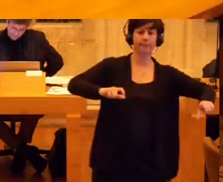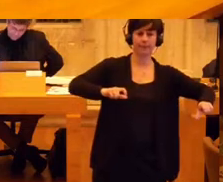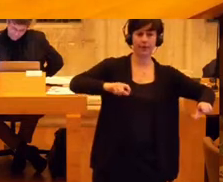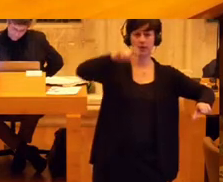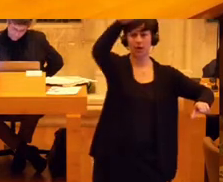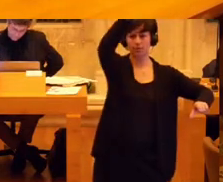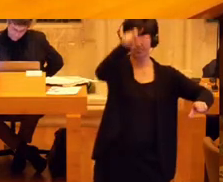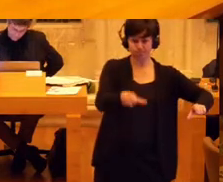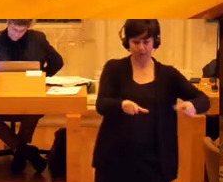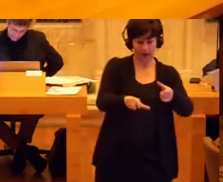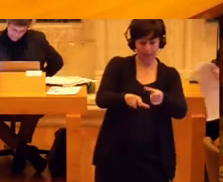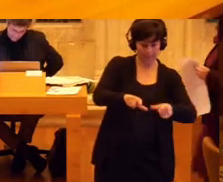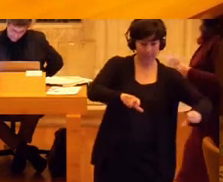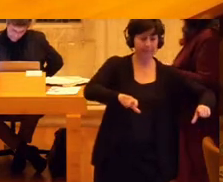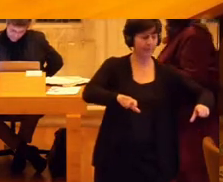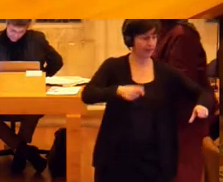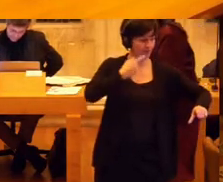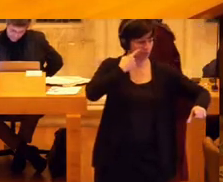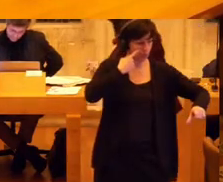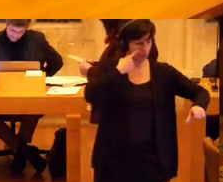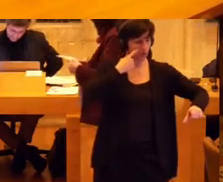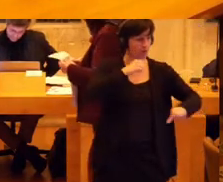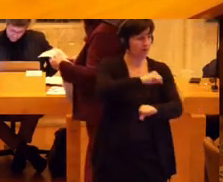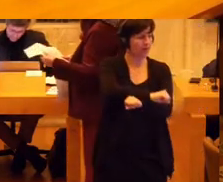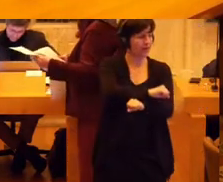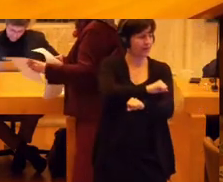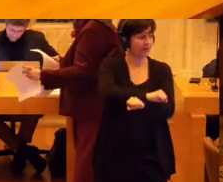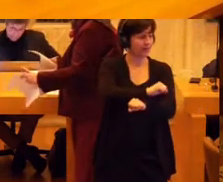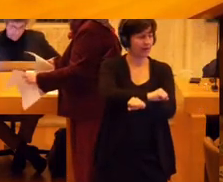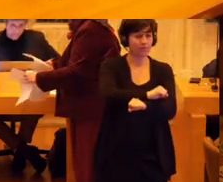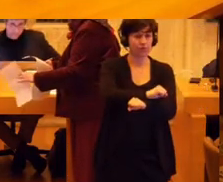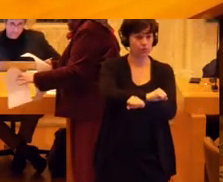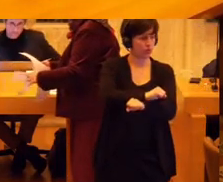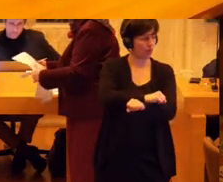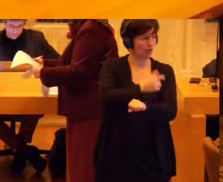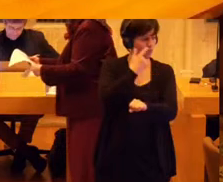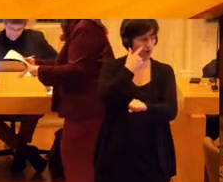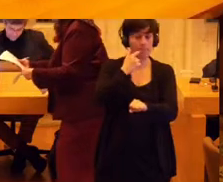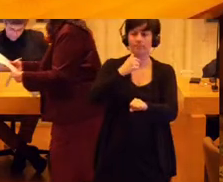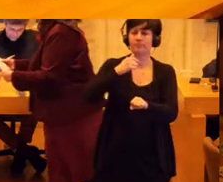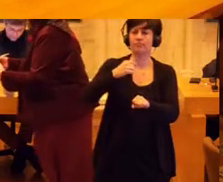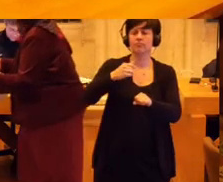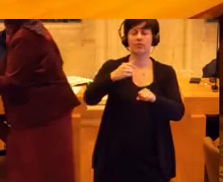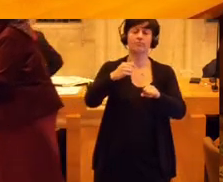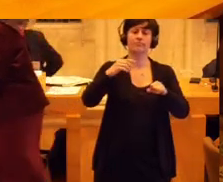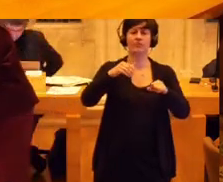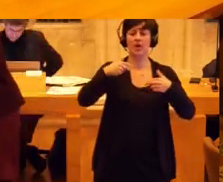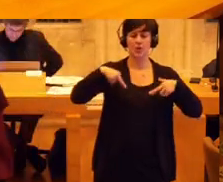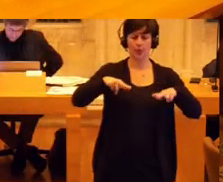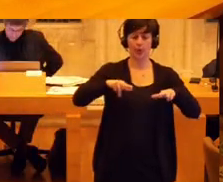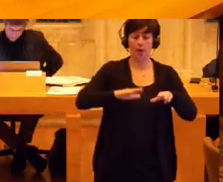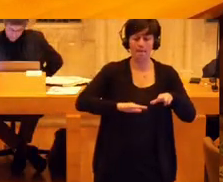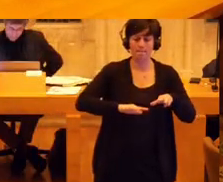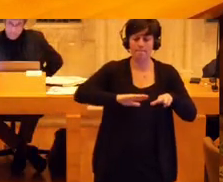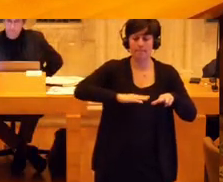avec l'avenue d'Édimbourg. Donc on voit ici le carrefour sur plateau, avec la mise en place d'un plateau sur l'ensemble du